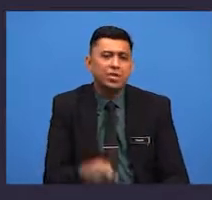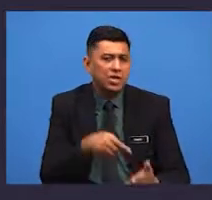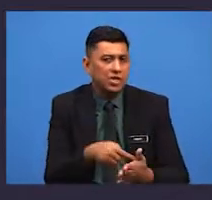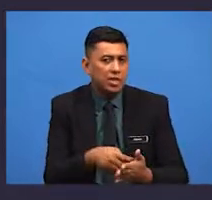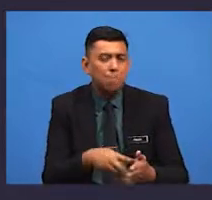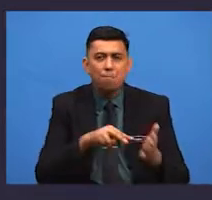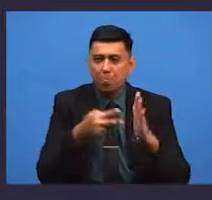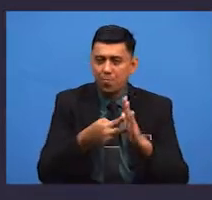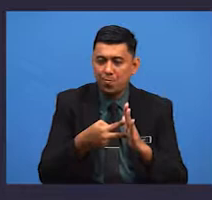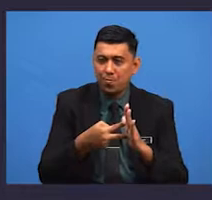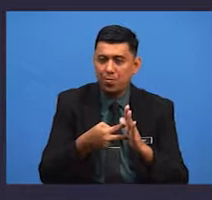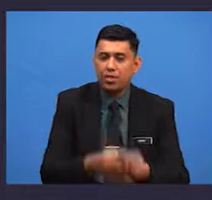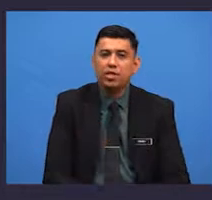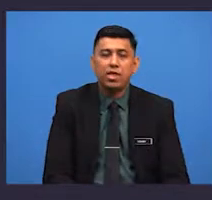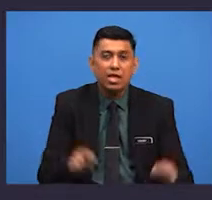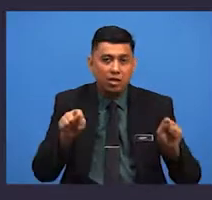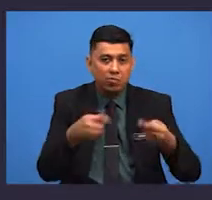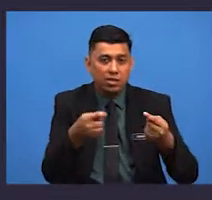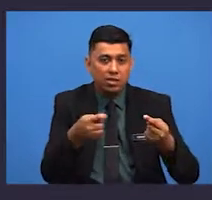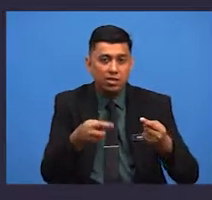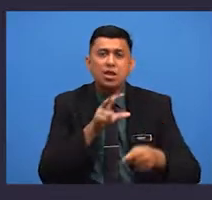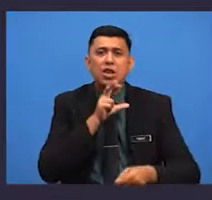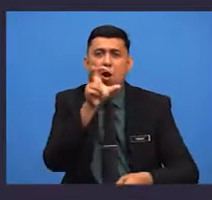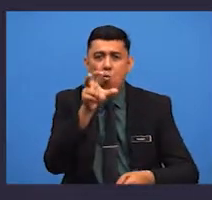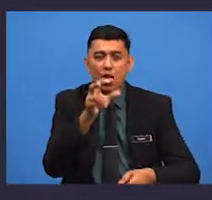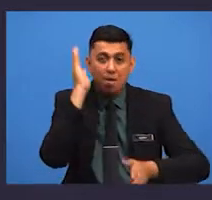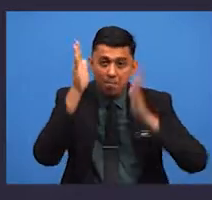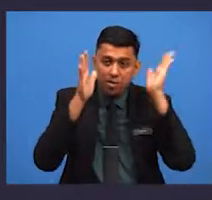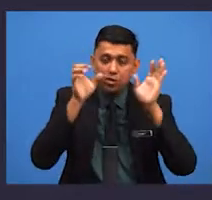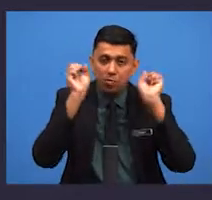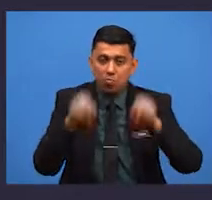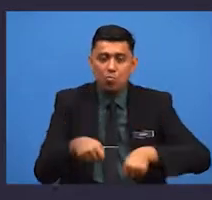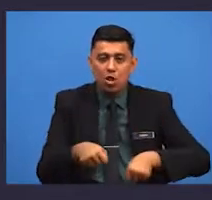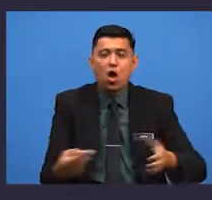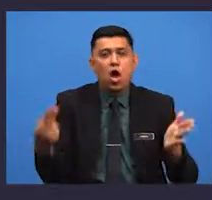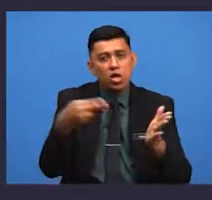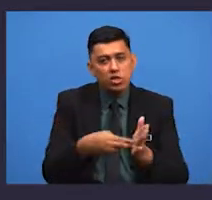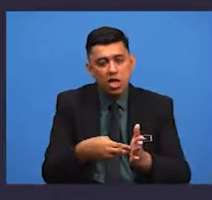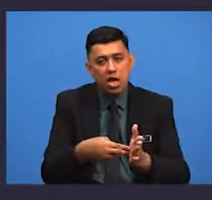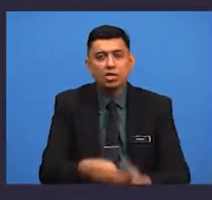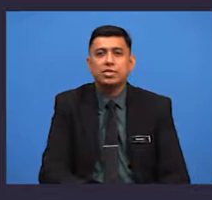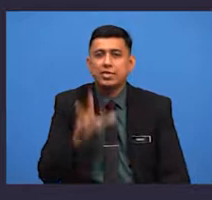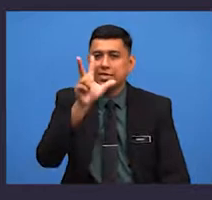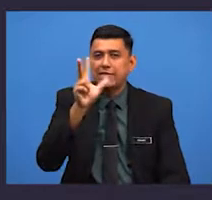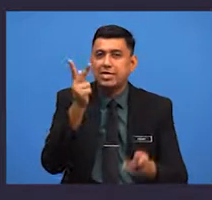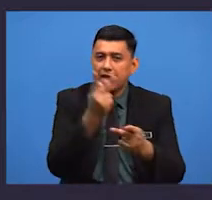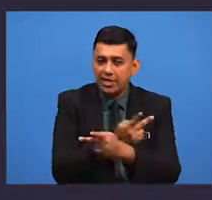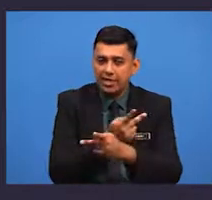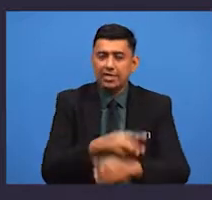bermakna penyataan tindakan laungan Malaysia boleh akan berulang sebanyak 3